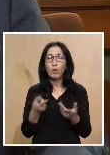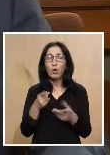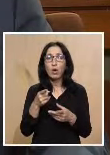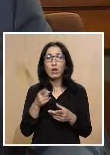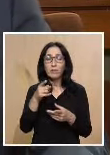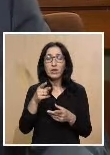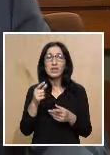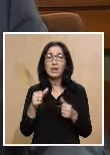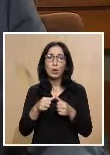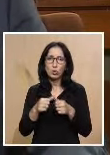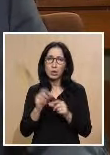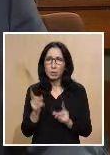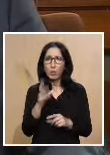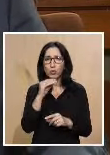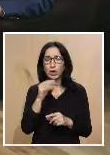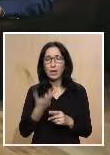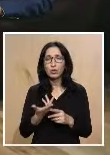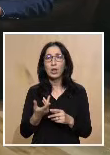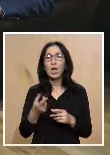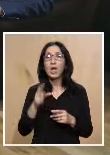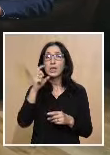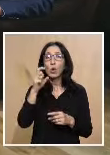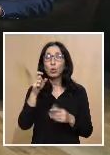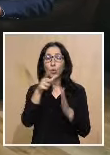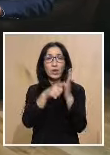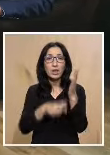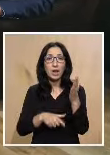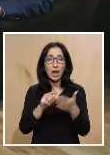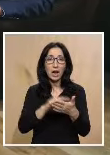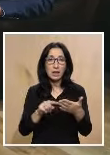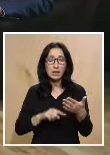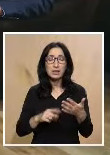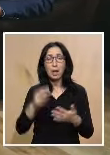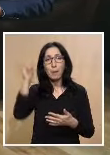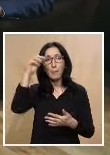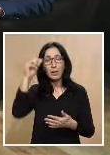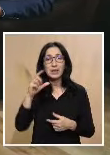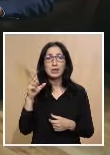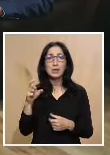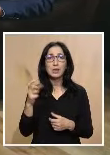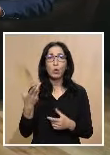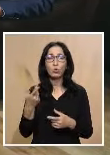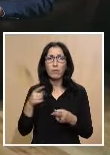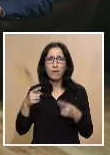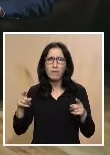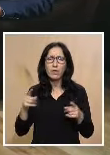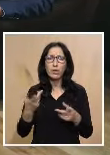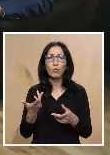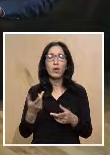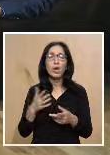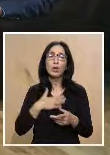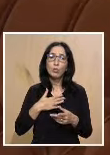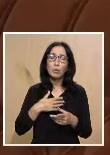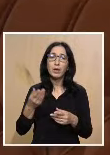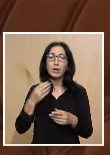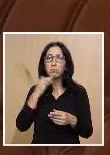би ето за... Вие за люцерната можете да кажете. Има да, ли такова нещо? Сортовата листа, това са сортовете, български сортове, но в нея са включени някои